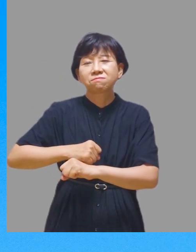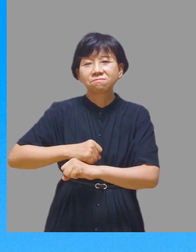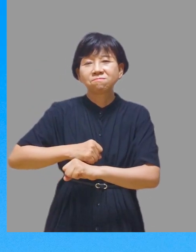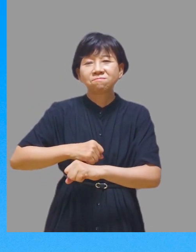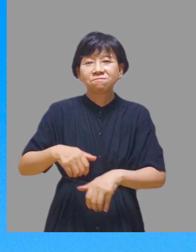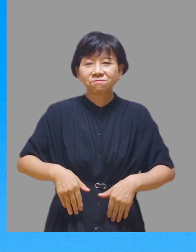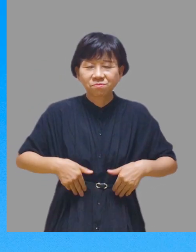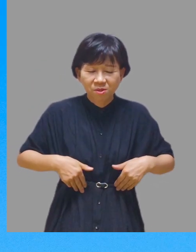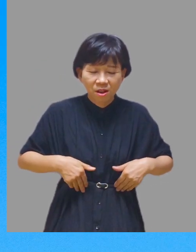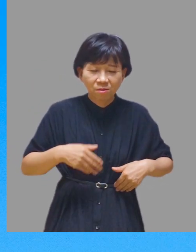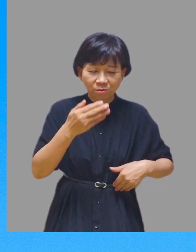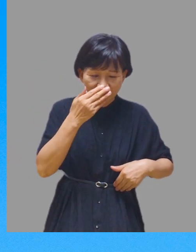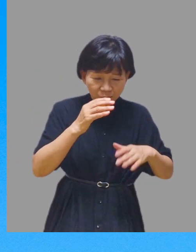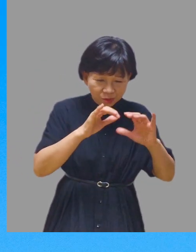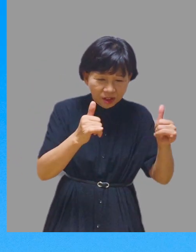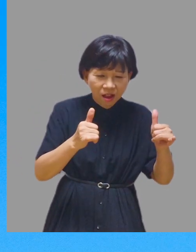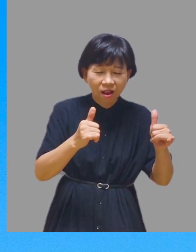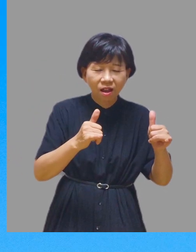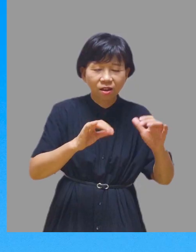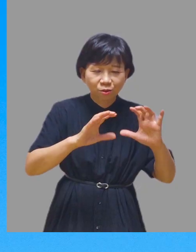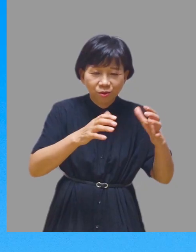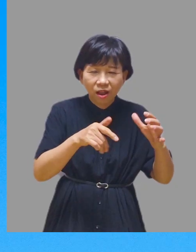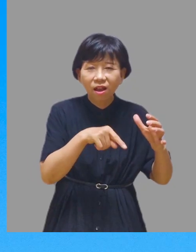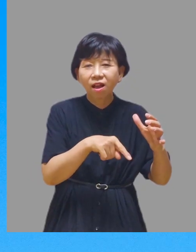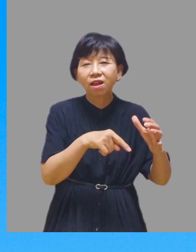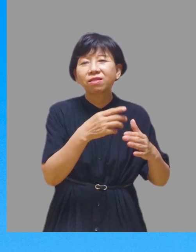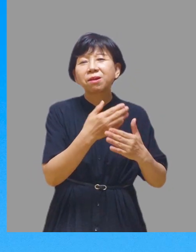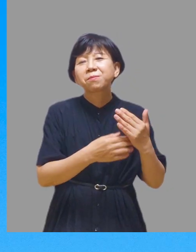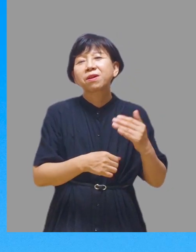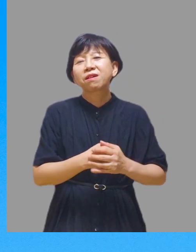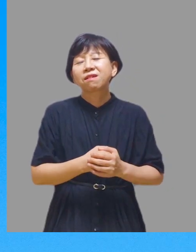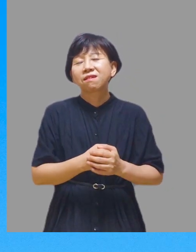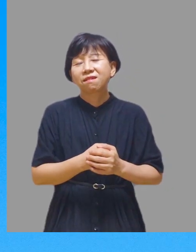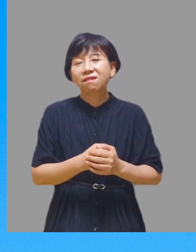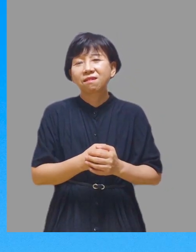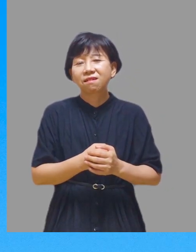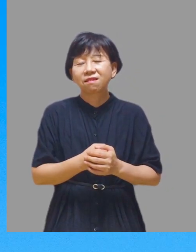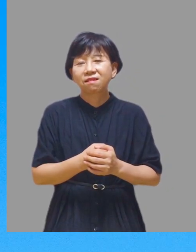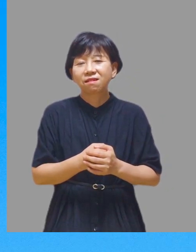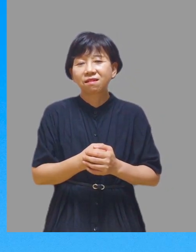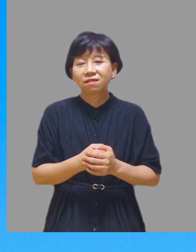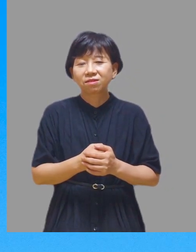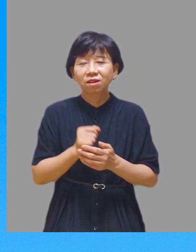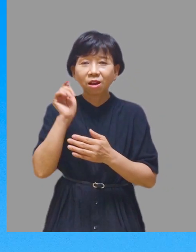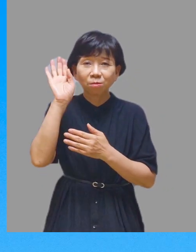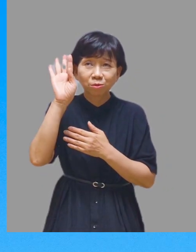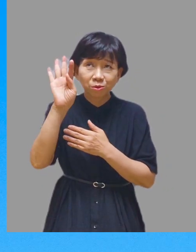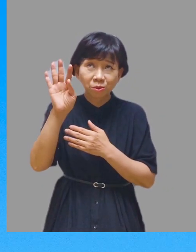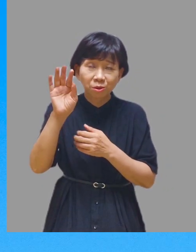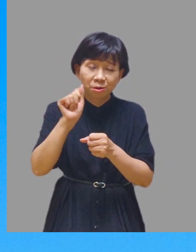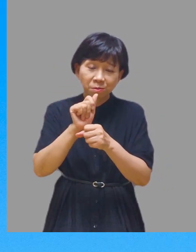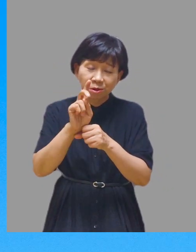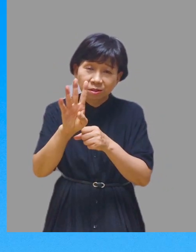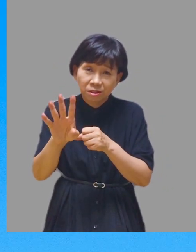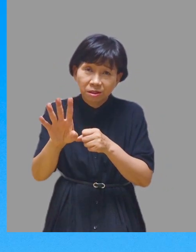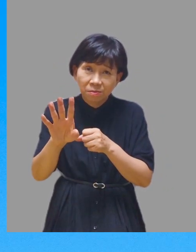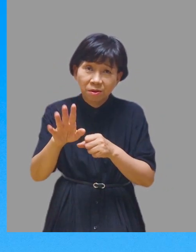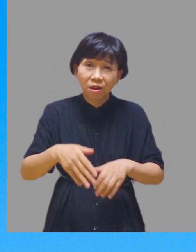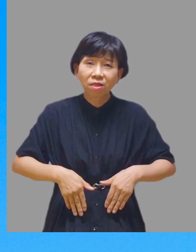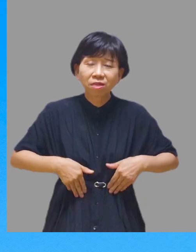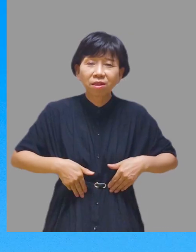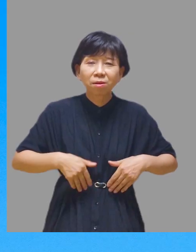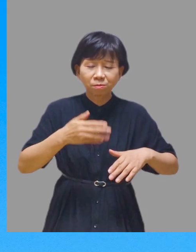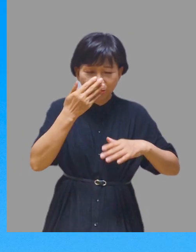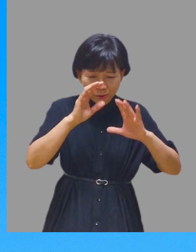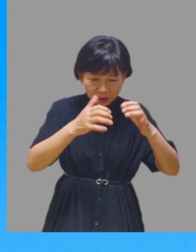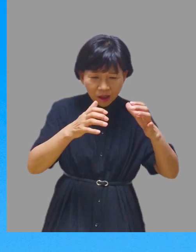되고 한 340여 년 정도가 지났어요. 이제 손가락으로 꼽을 몇 년만 지나면 이 남유다도